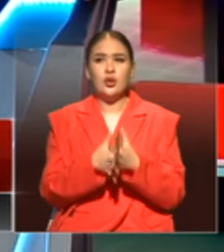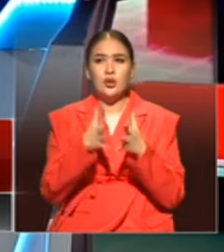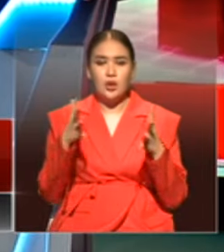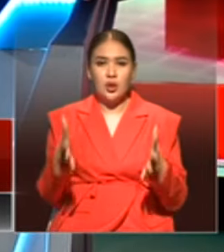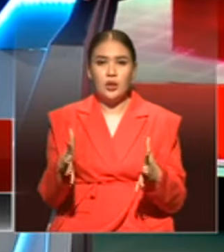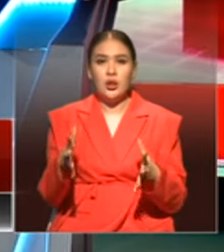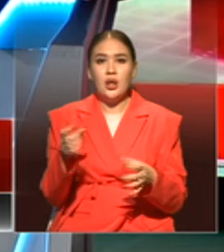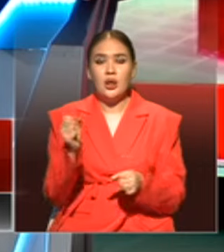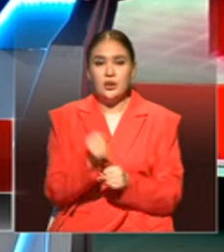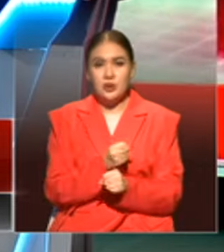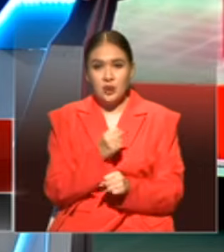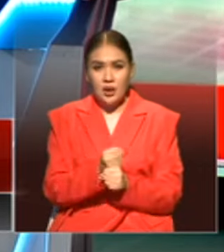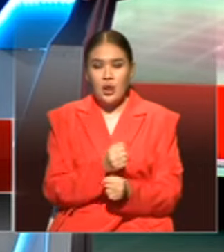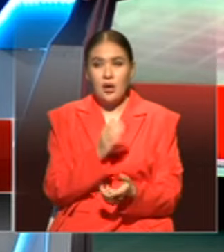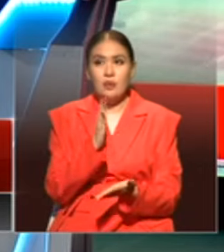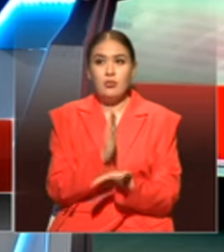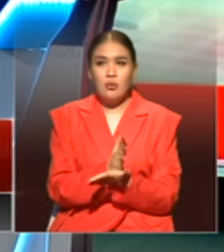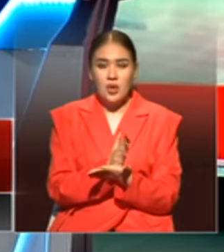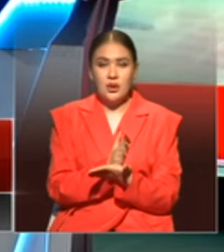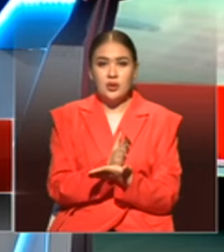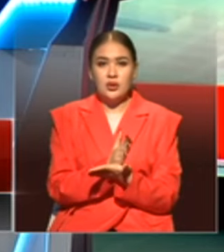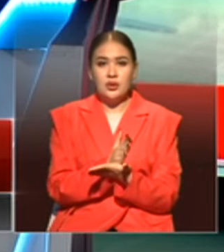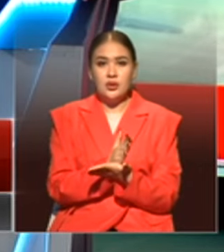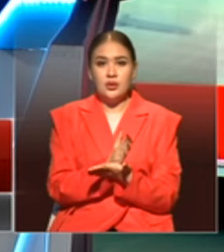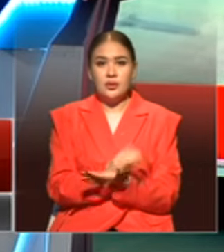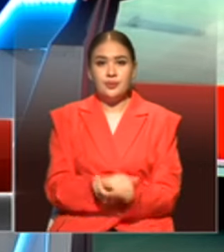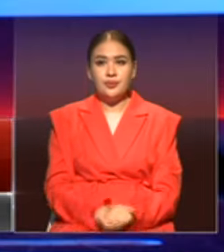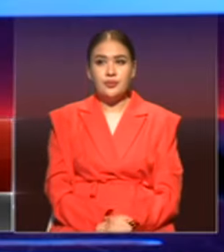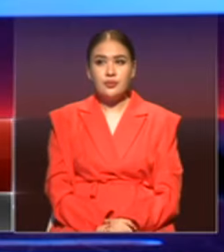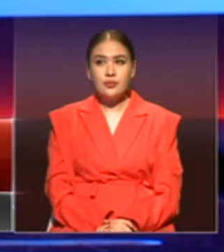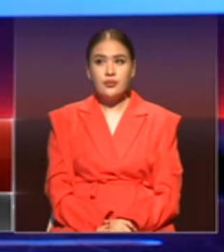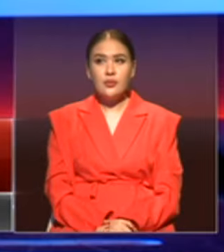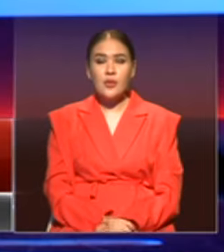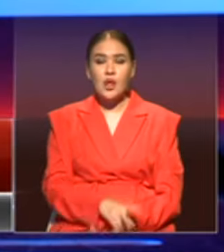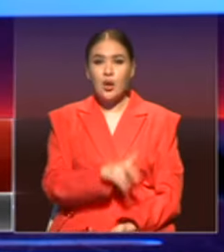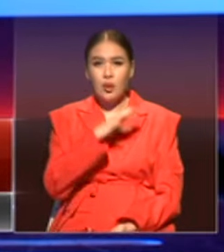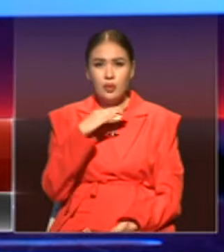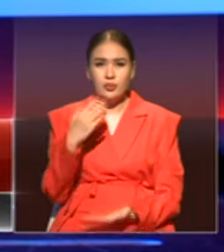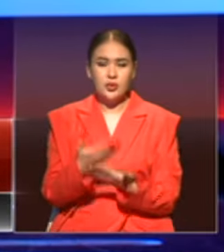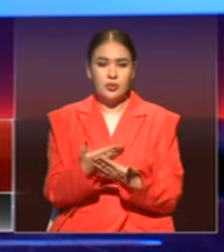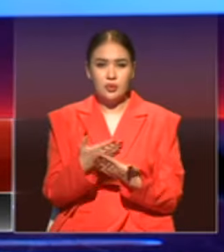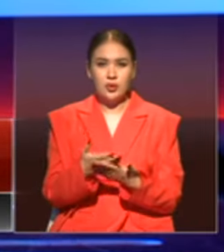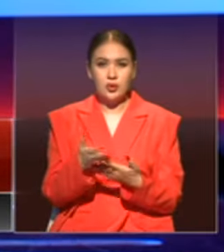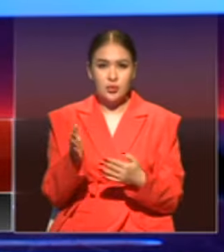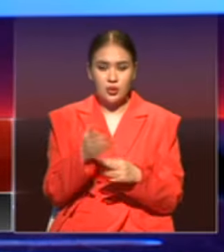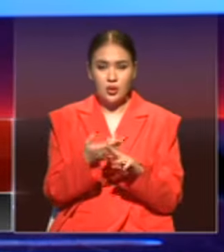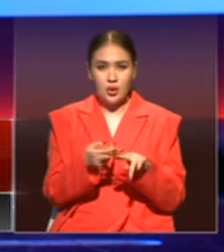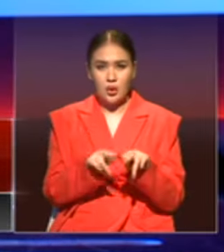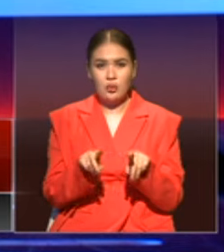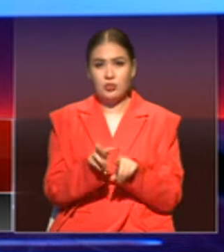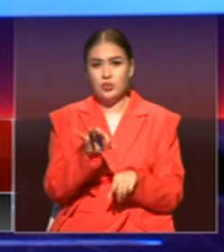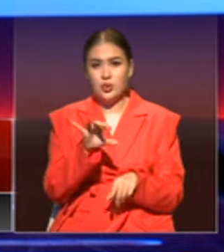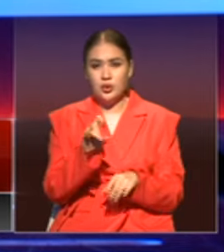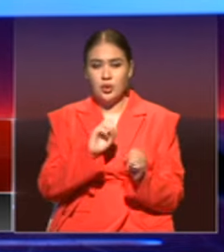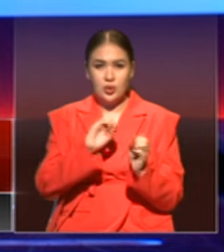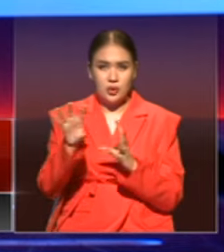утилизациялау ғой, яғни көліктің көзін жою, ескі көліктердің. Көзін жояқ десек, сол көліктердің өзі біздің қоқыстарды тасып